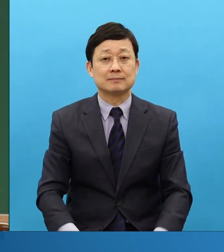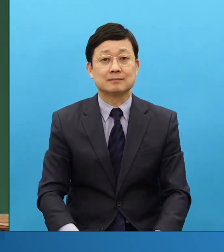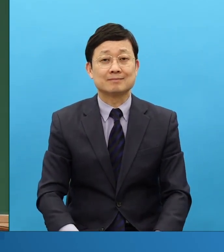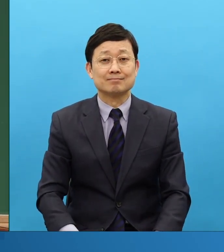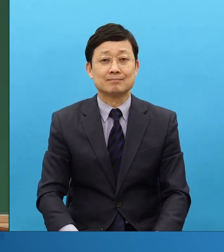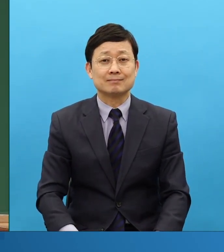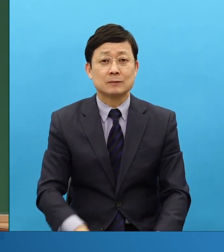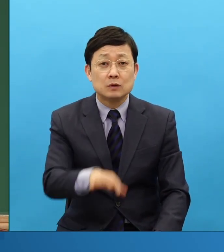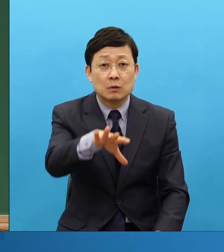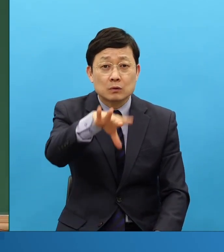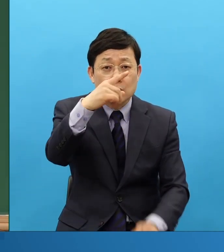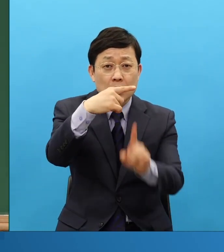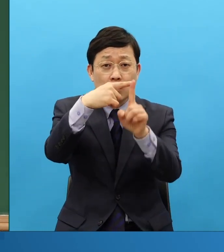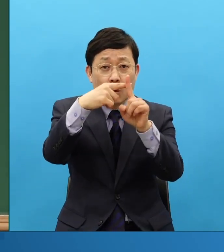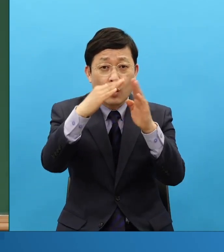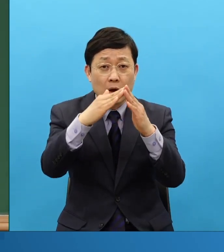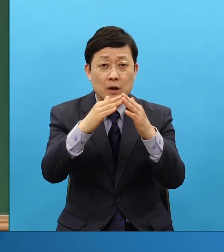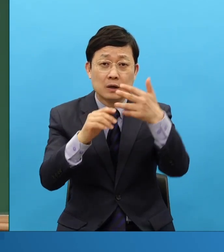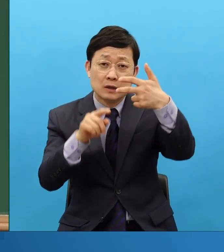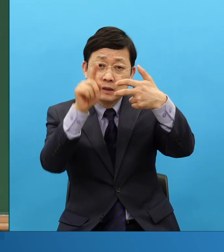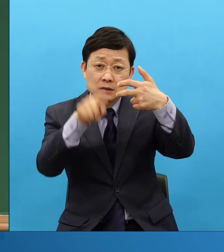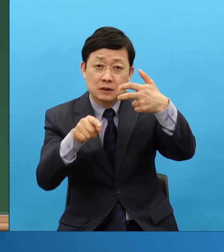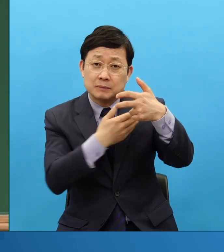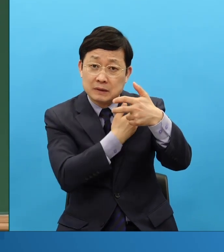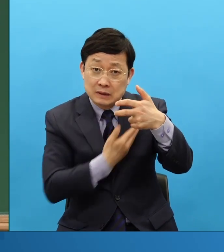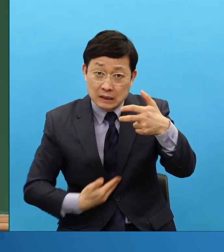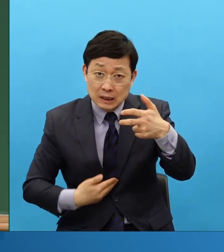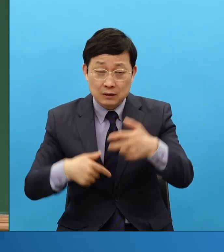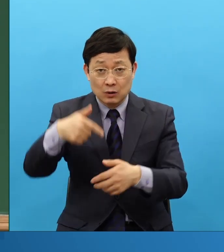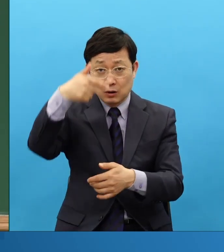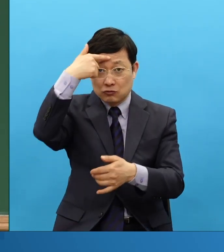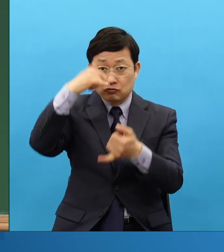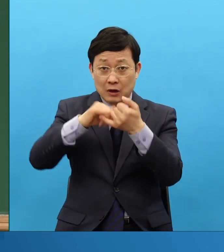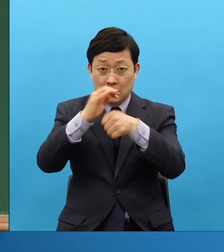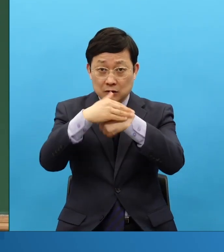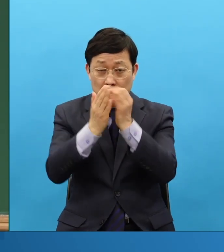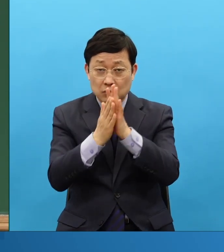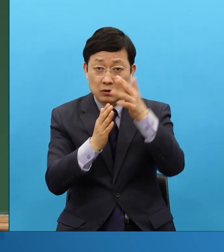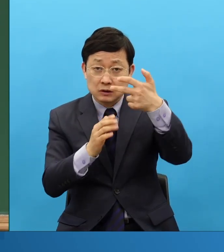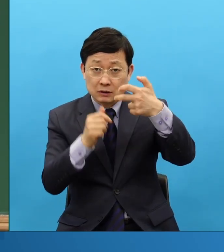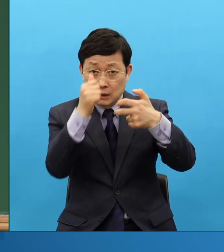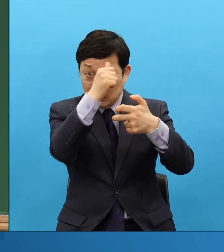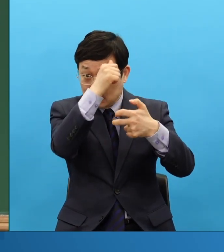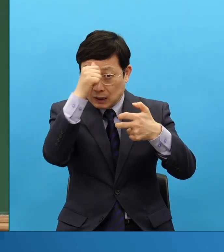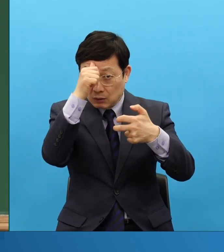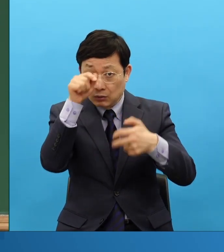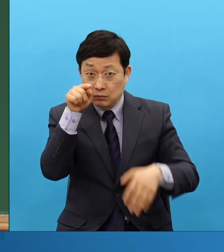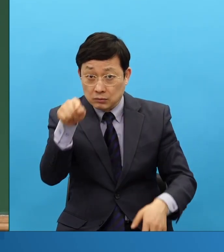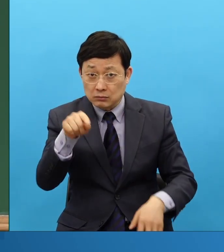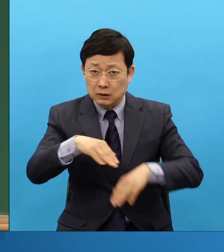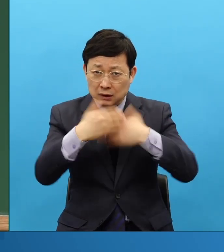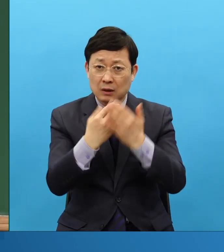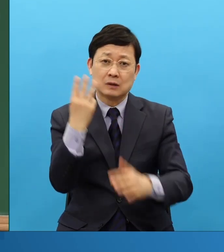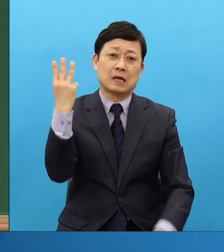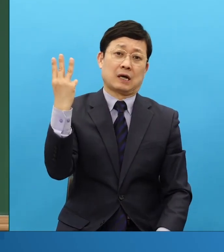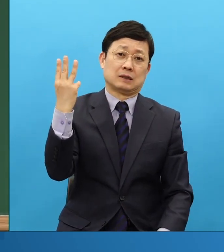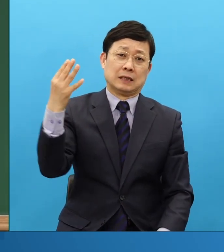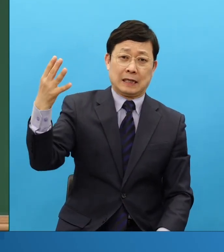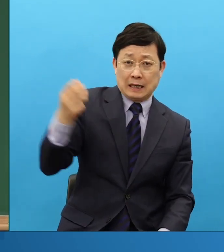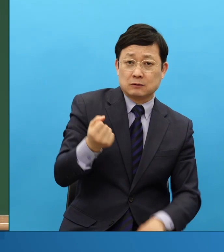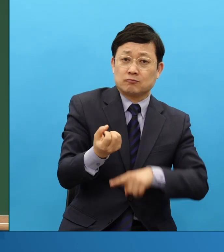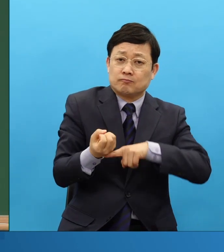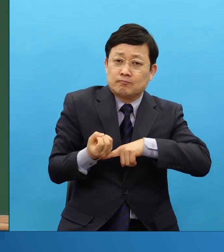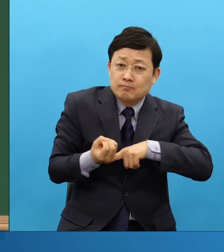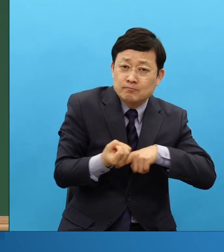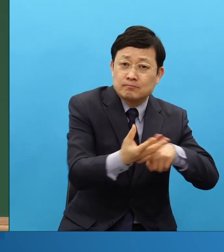초대교회 70인 제자와 구약시대 70인 장로들은 이 영향을 준 겁니다. And so the 70 disciples of the New Testament and the 70 elders